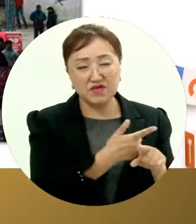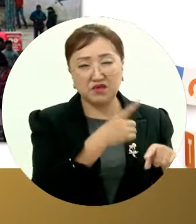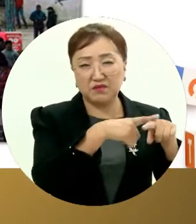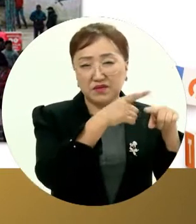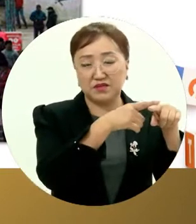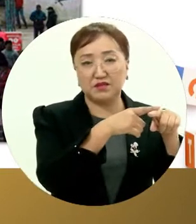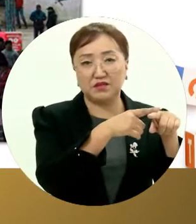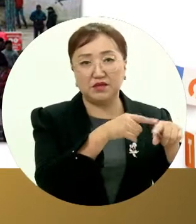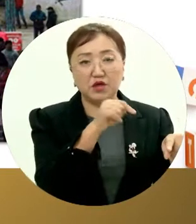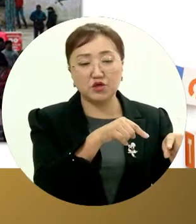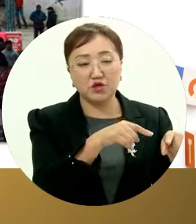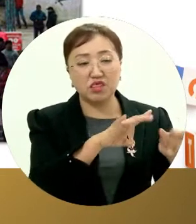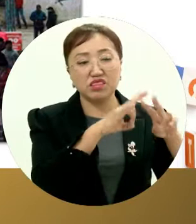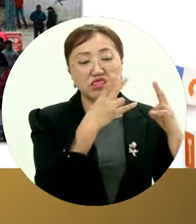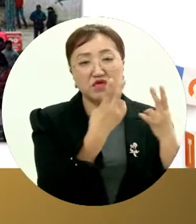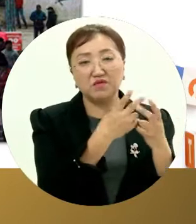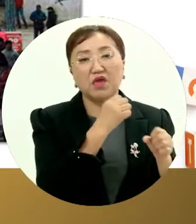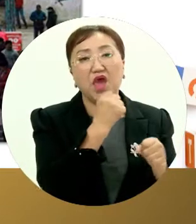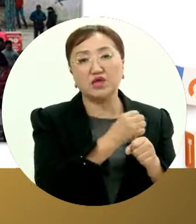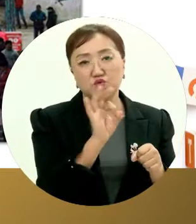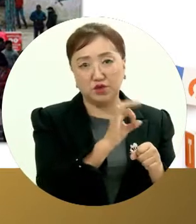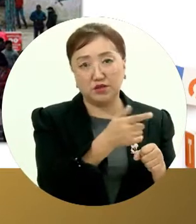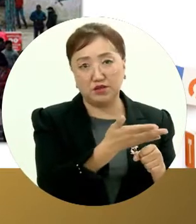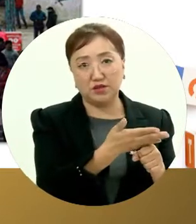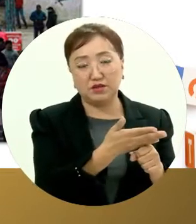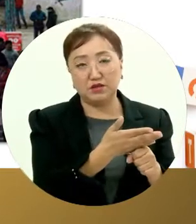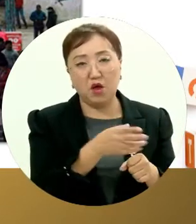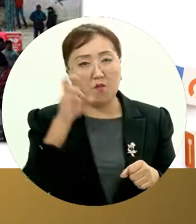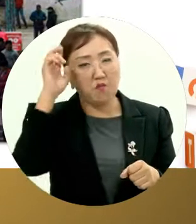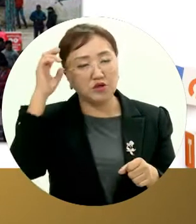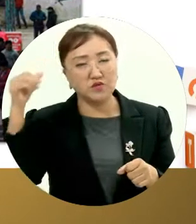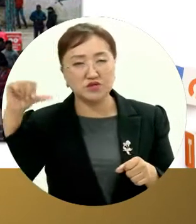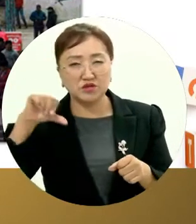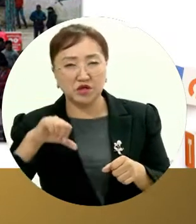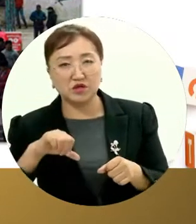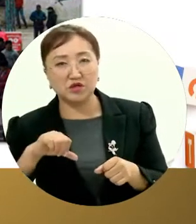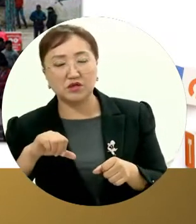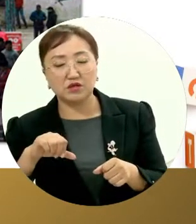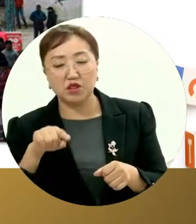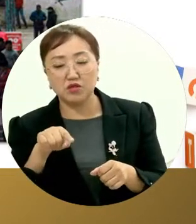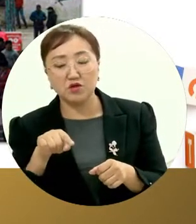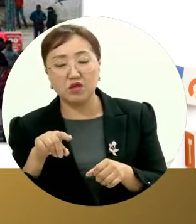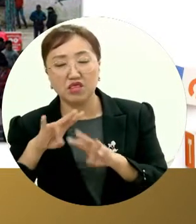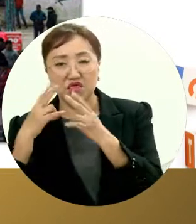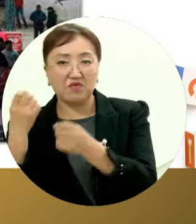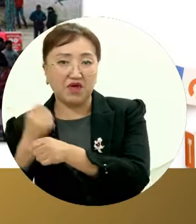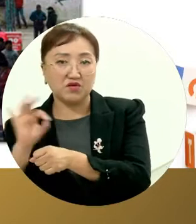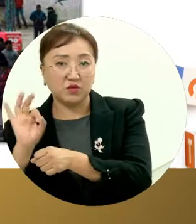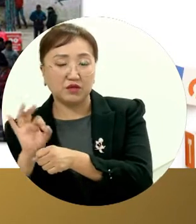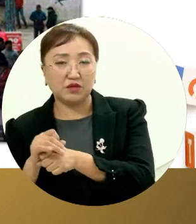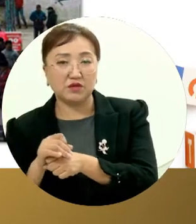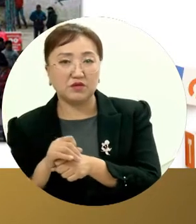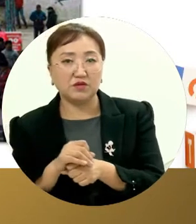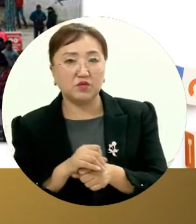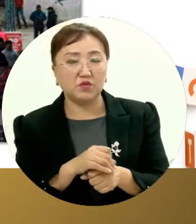үсдэг. Энэ нь болохоор нийгмийн ажилгүйдэлд орж ийн, тийм ээ. За боловсролын төвшинд оройт нь энэ нийгмийн ажилгүйдэлд орж явж